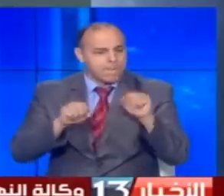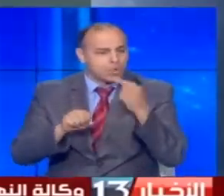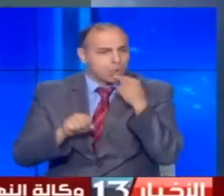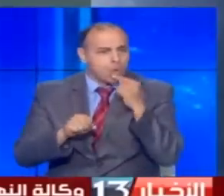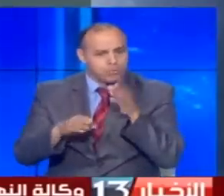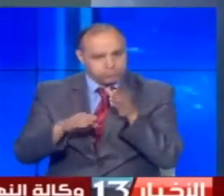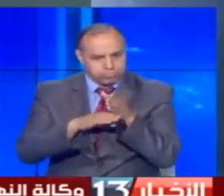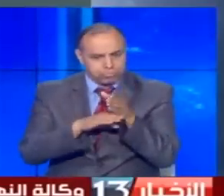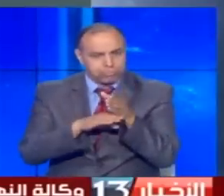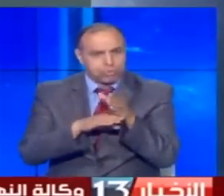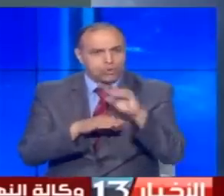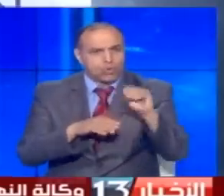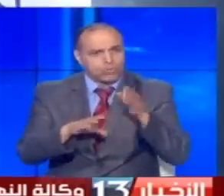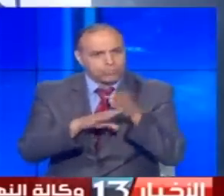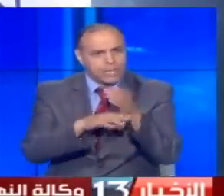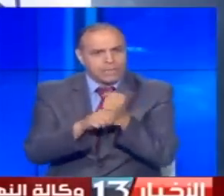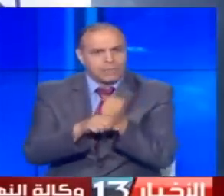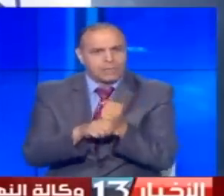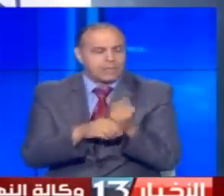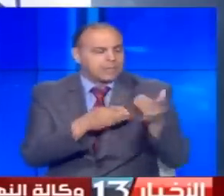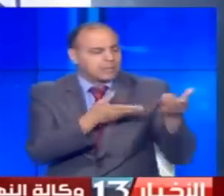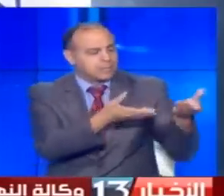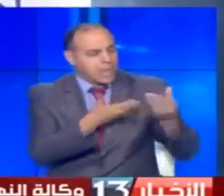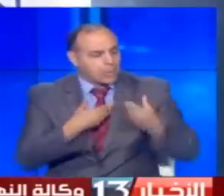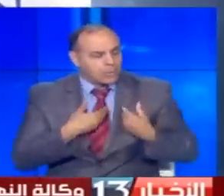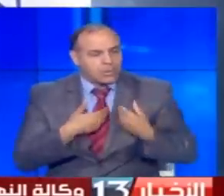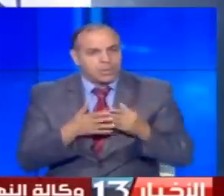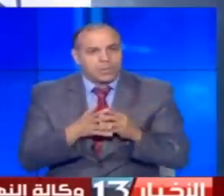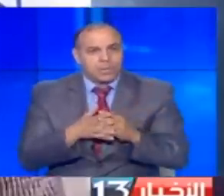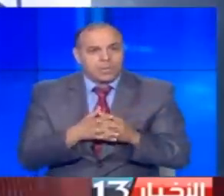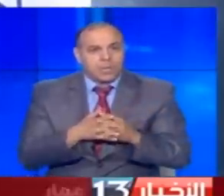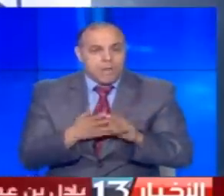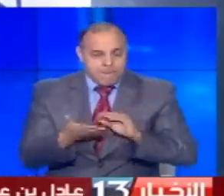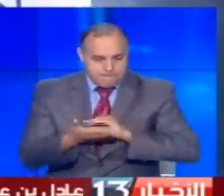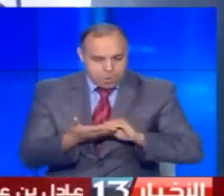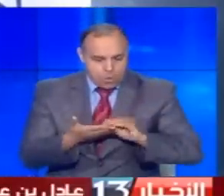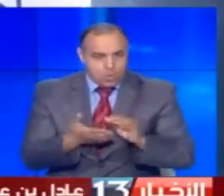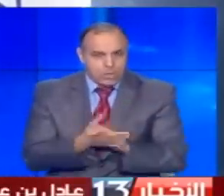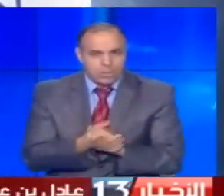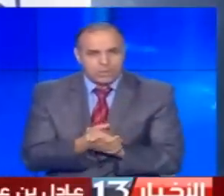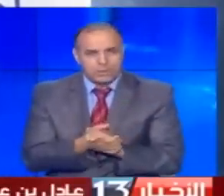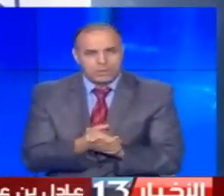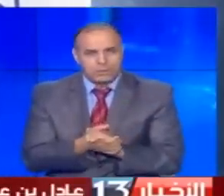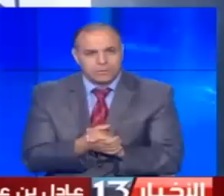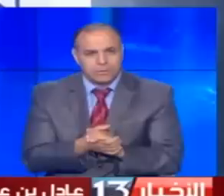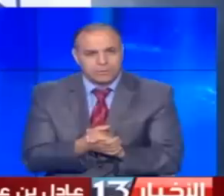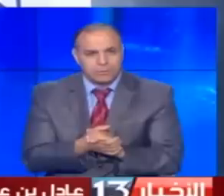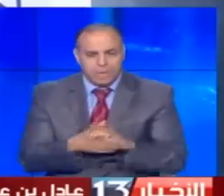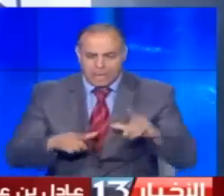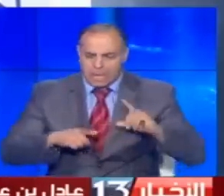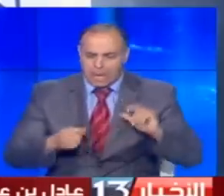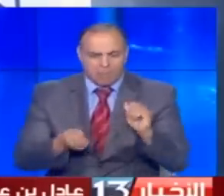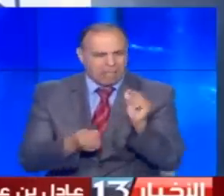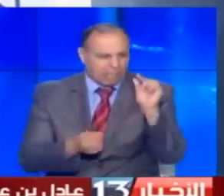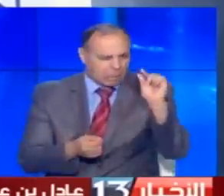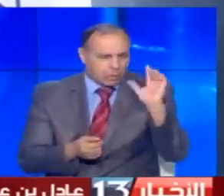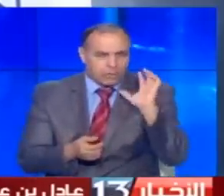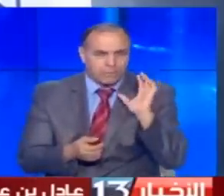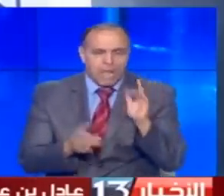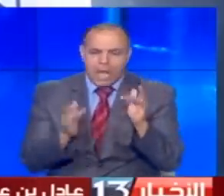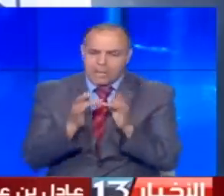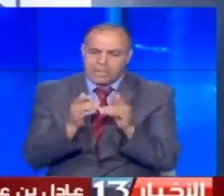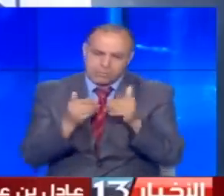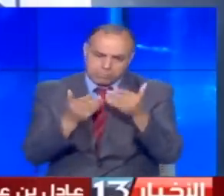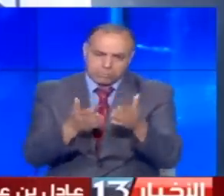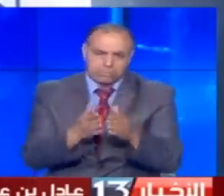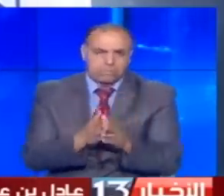الدخول الى سوق الشغل ان بيرو اه مع اتحاد الكره رمزي اه الانترنيت اه